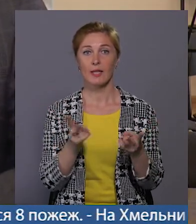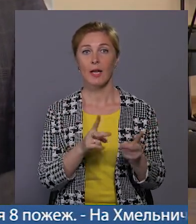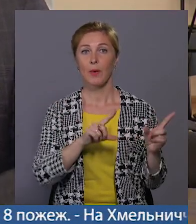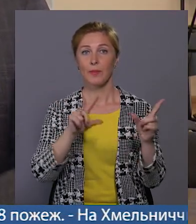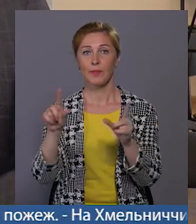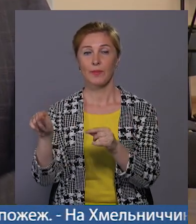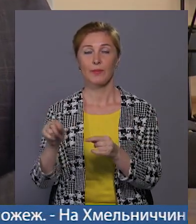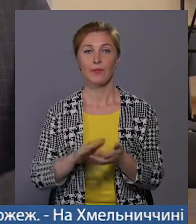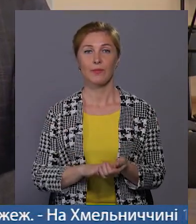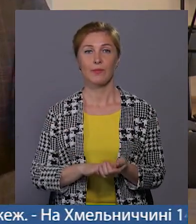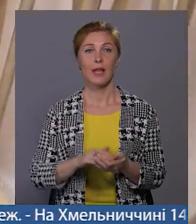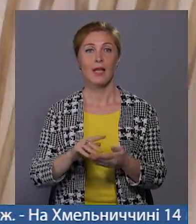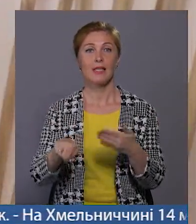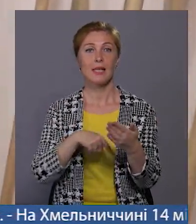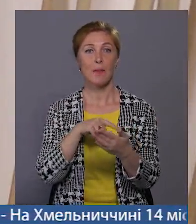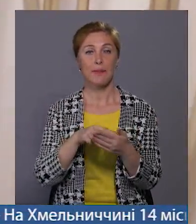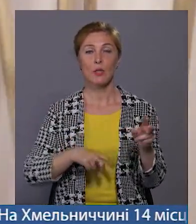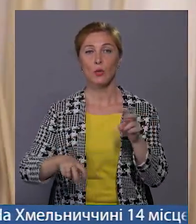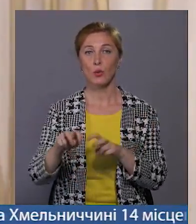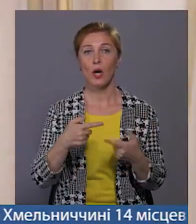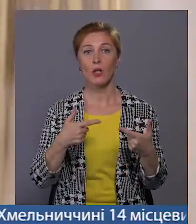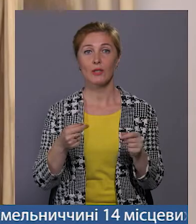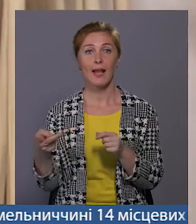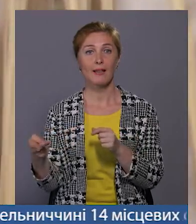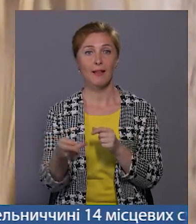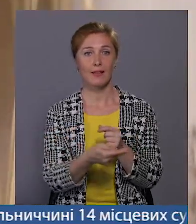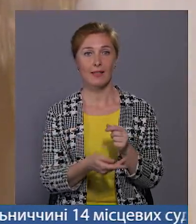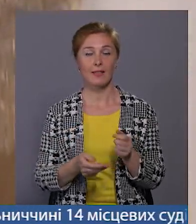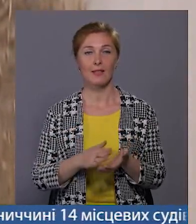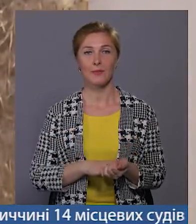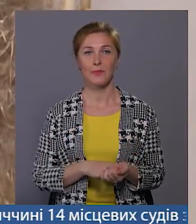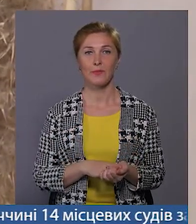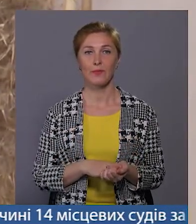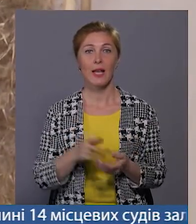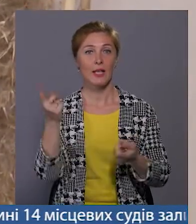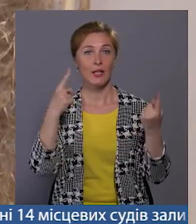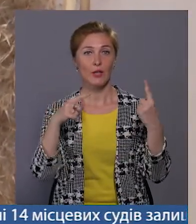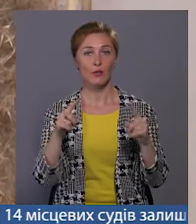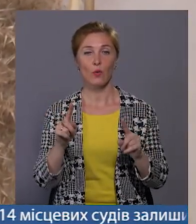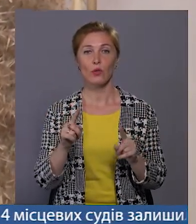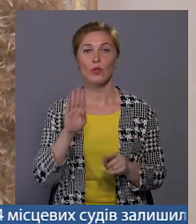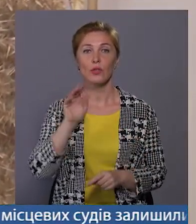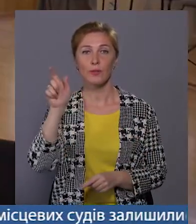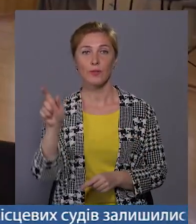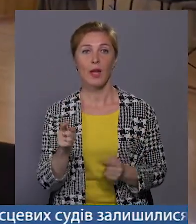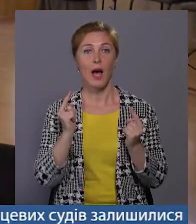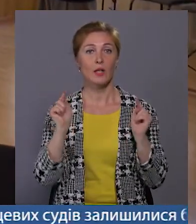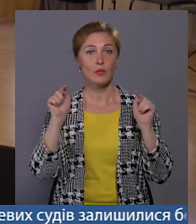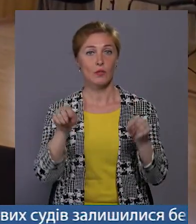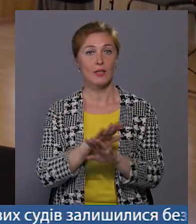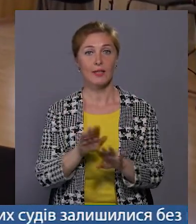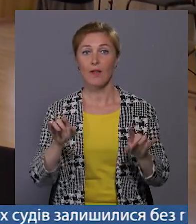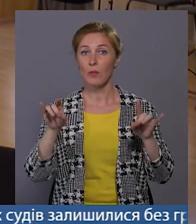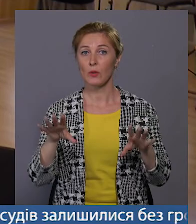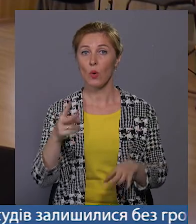їздили за місто, шукали, де його нарізати, той очерет. На творчості Лесі Українки акцентувалися не випадково, адже